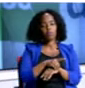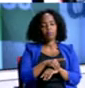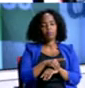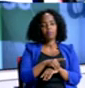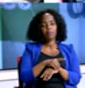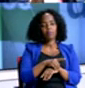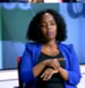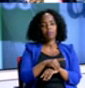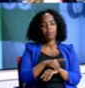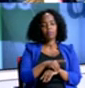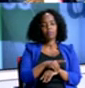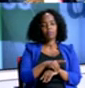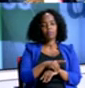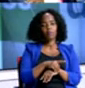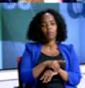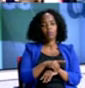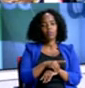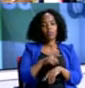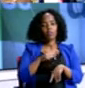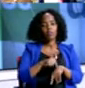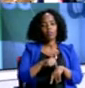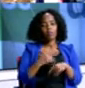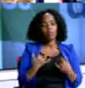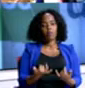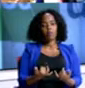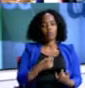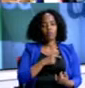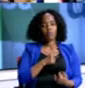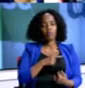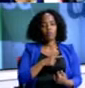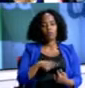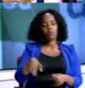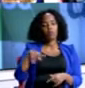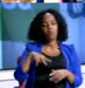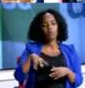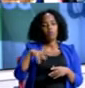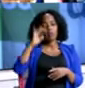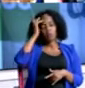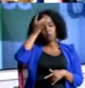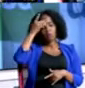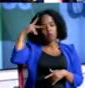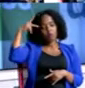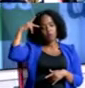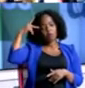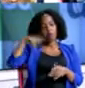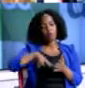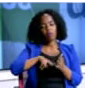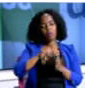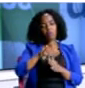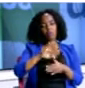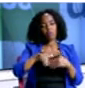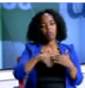egala me doktor yero amatra kana soda ukko corona da walitti juru walqabate hawasnu wa heddu jechu